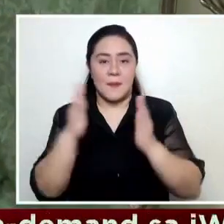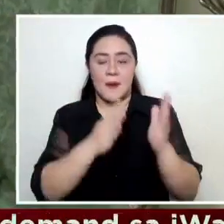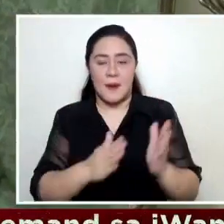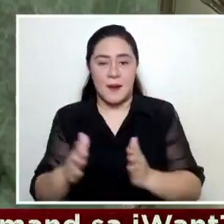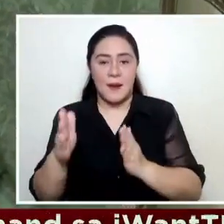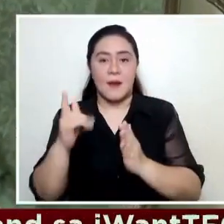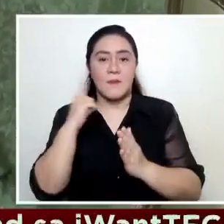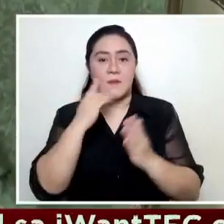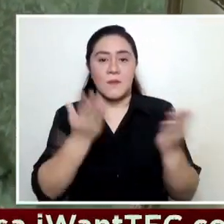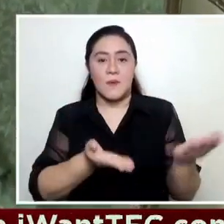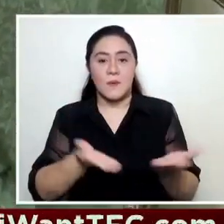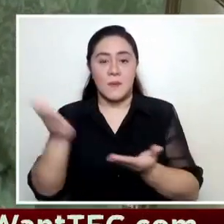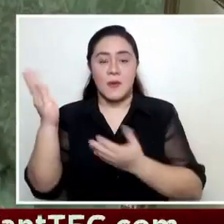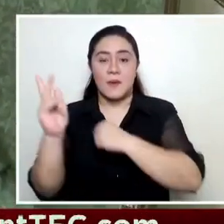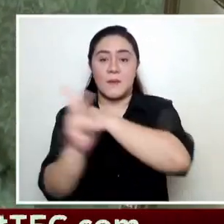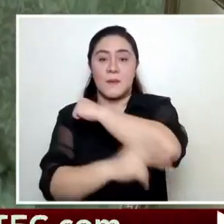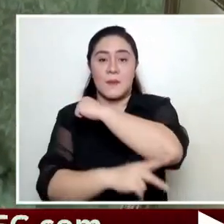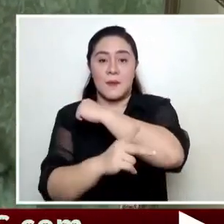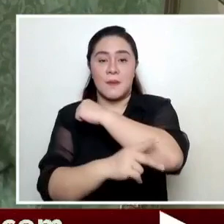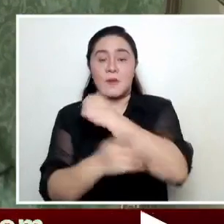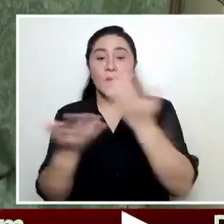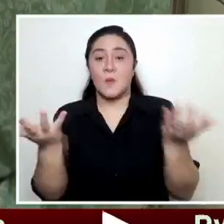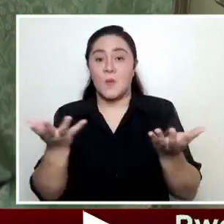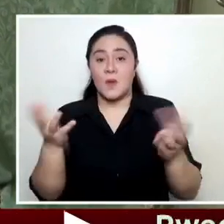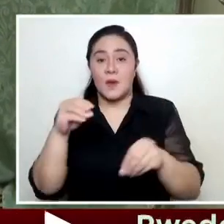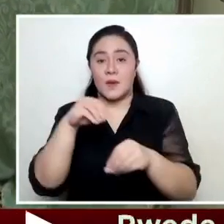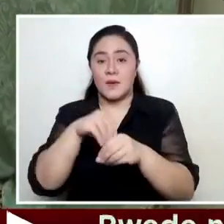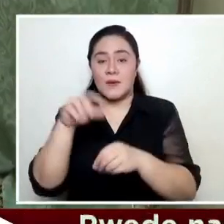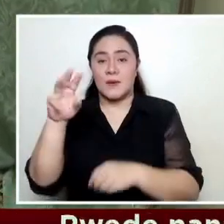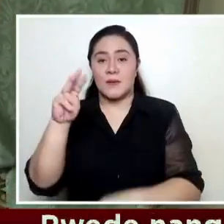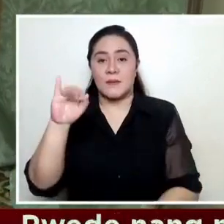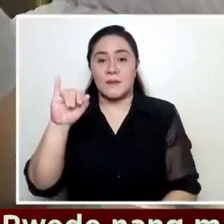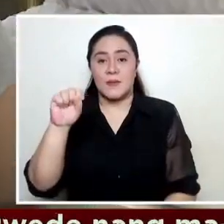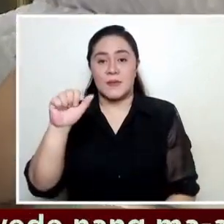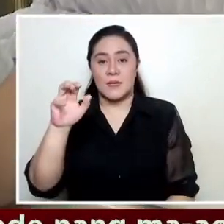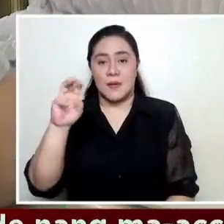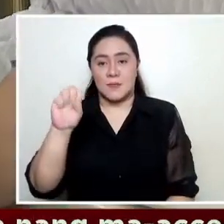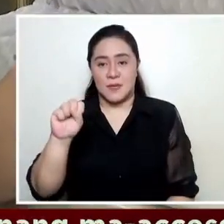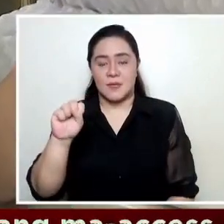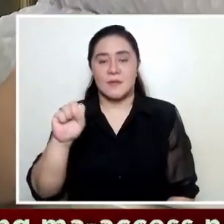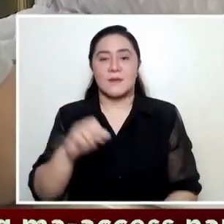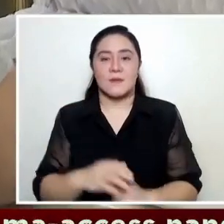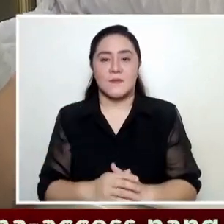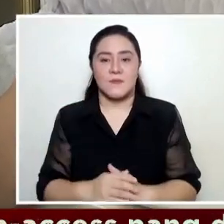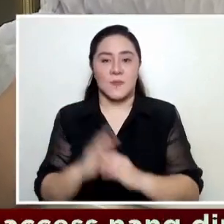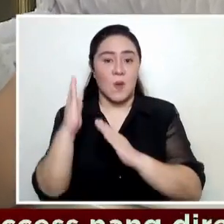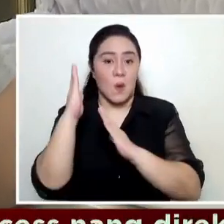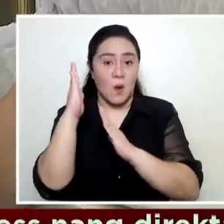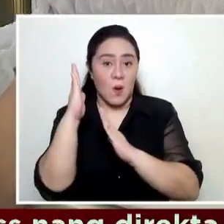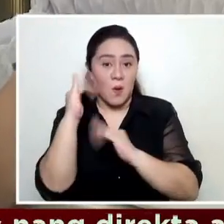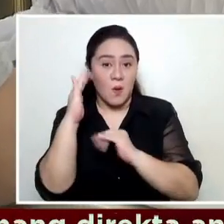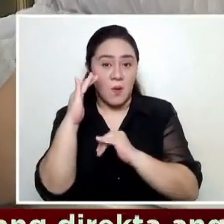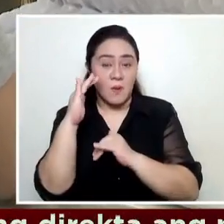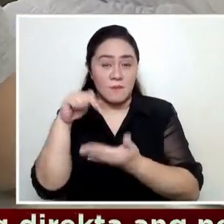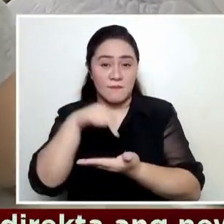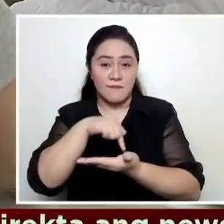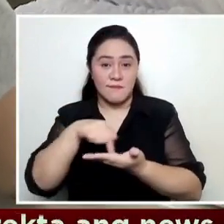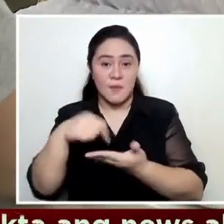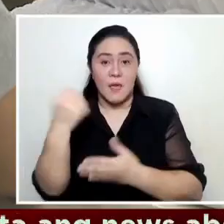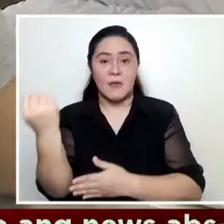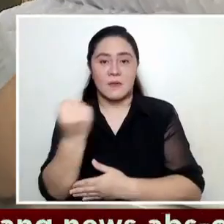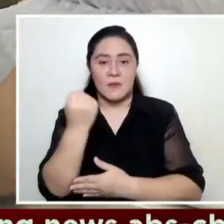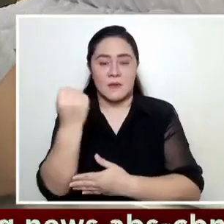probinsya sa may Misamis Occidental at inaasahan nila na sana sa Sabado mauwi